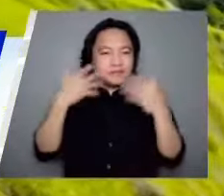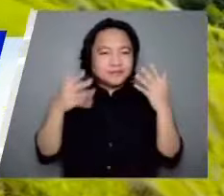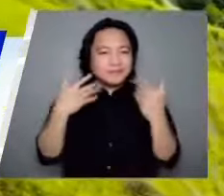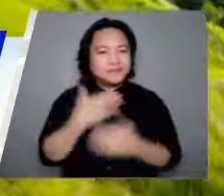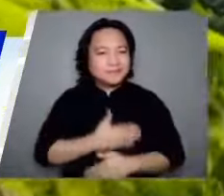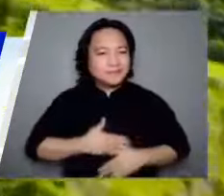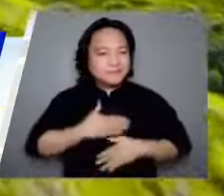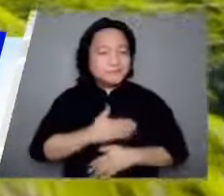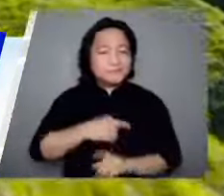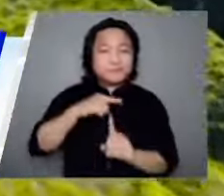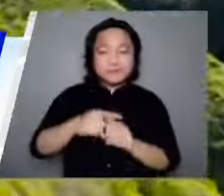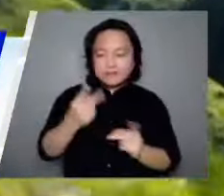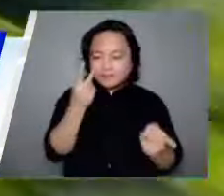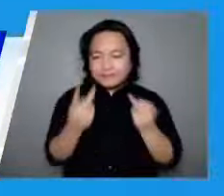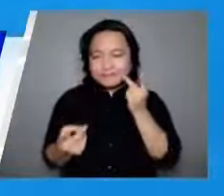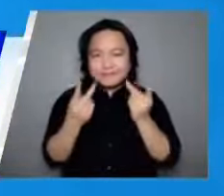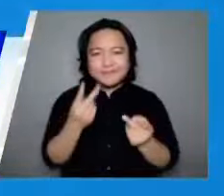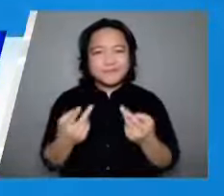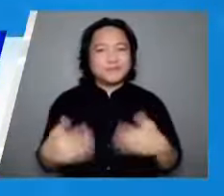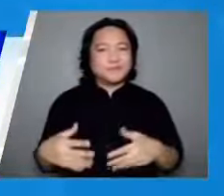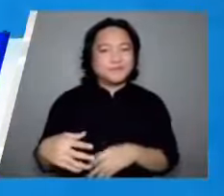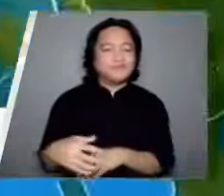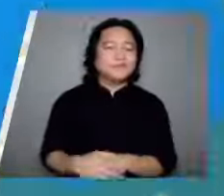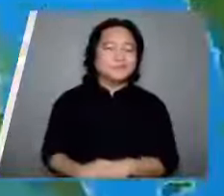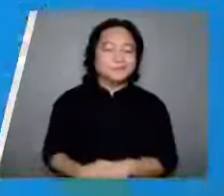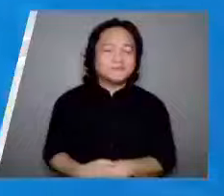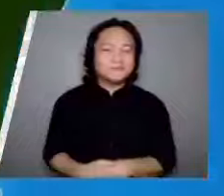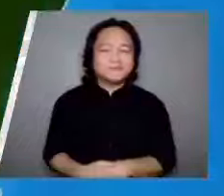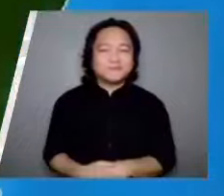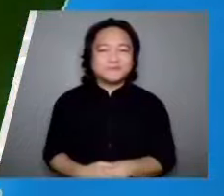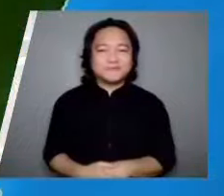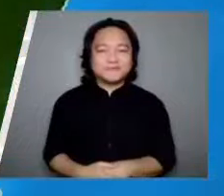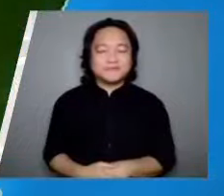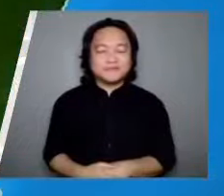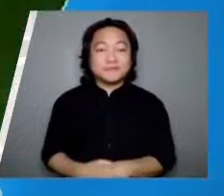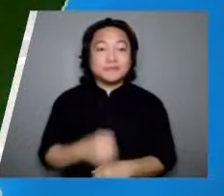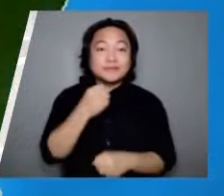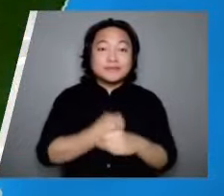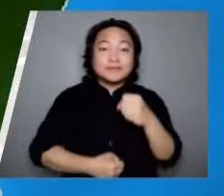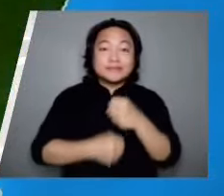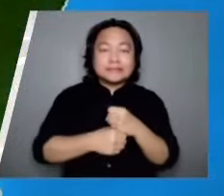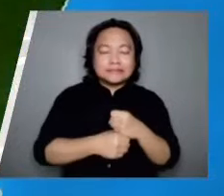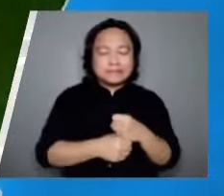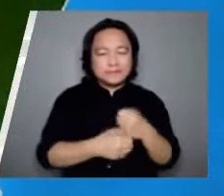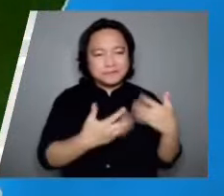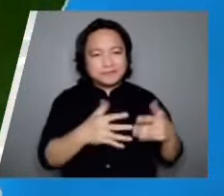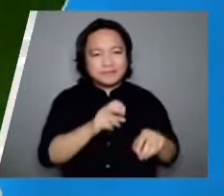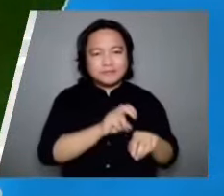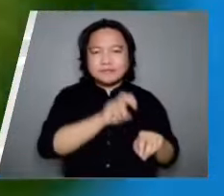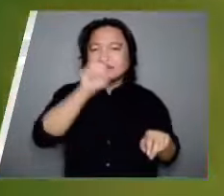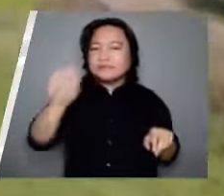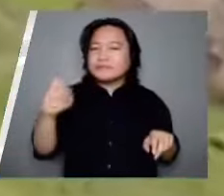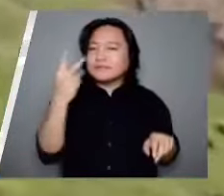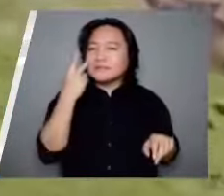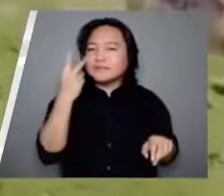pang breathtaking view. Mula South Cotabato, magpalamig naman tayo sa Manabo,